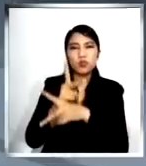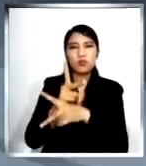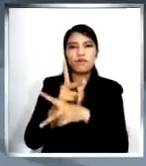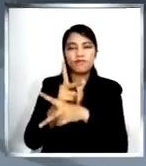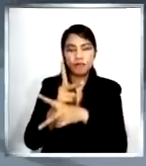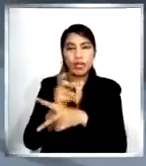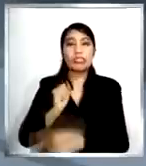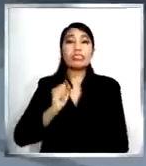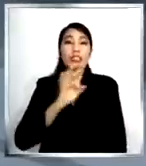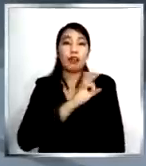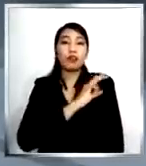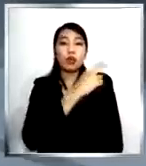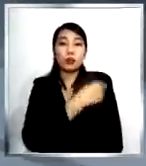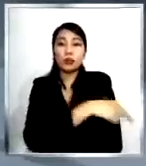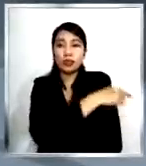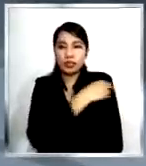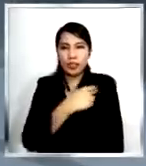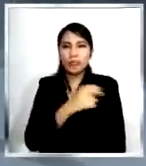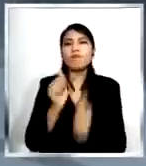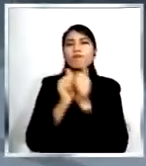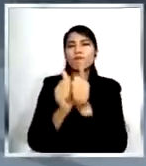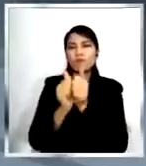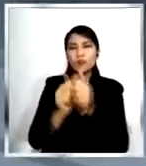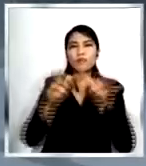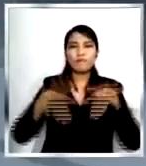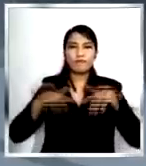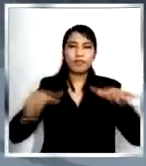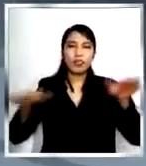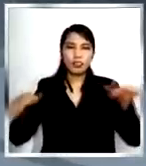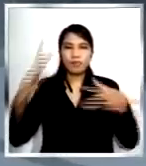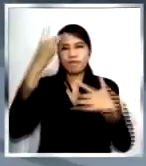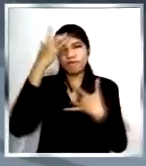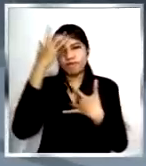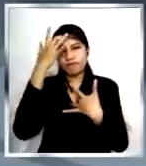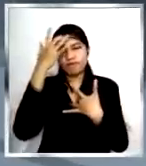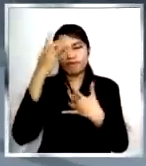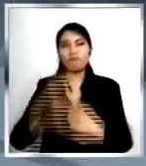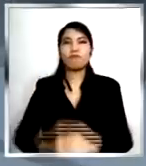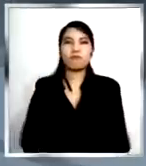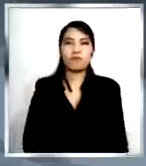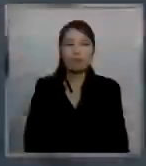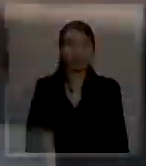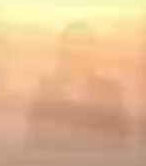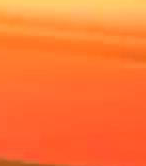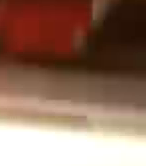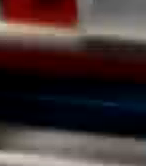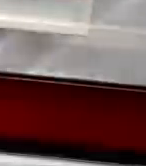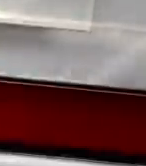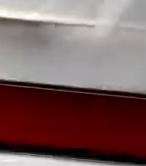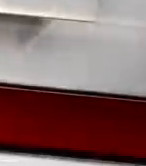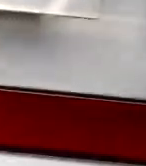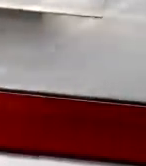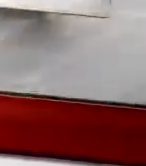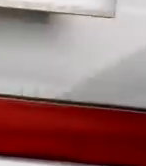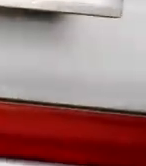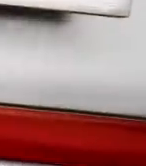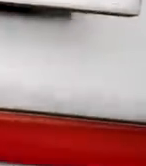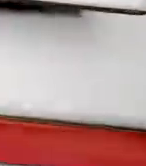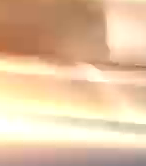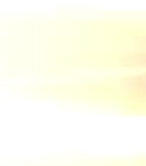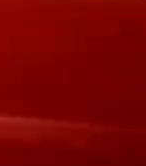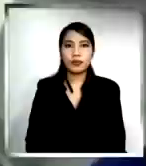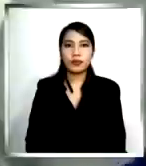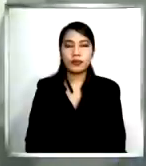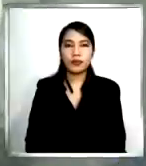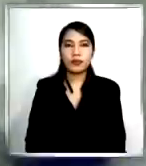sandigan ng mga batang pasyente. At yan po ang tinutukan ni Salim Refran, exclusive. God our Father, we come to you in our